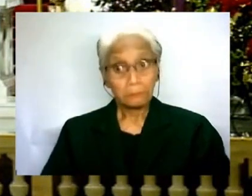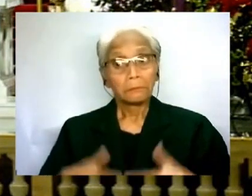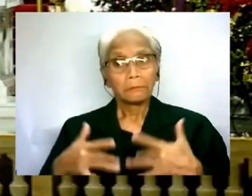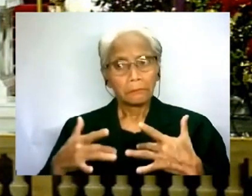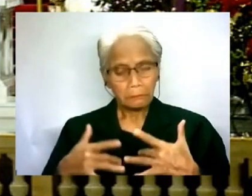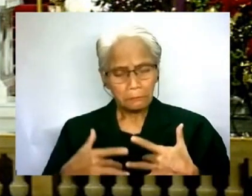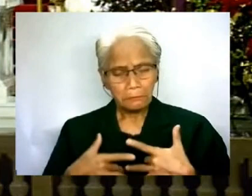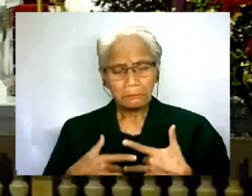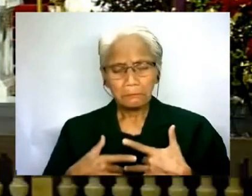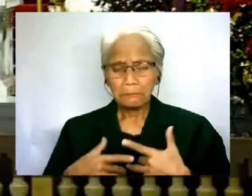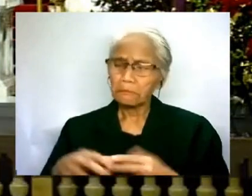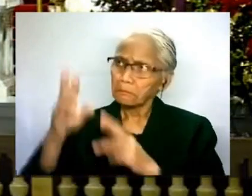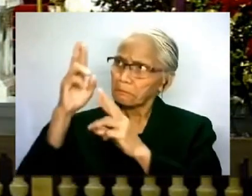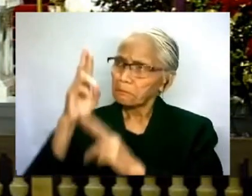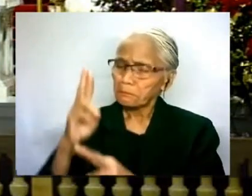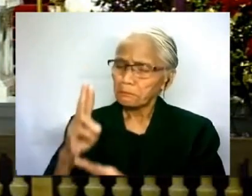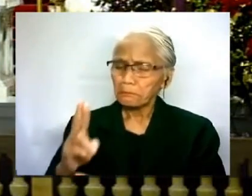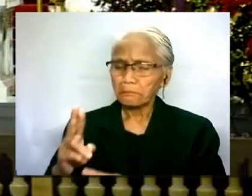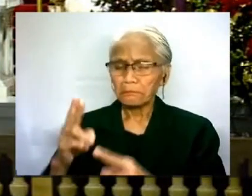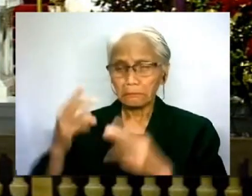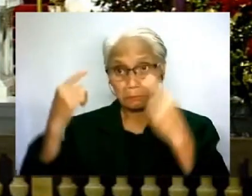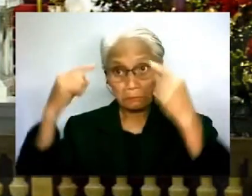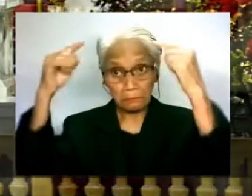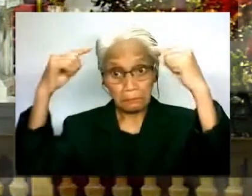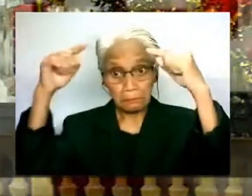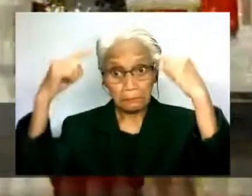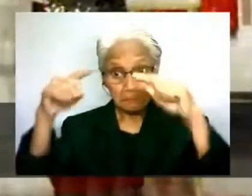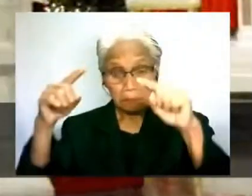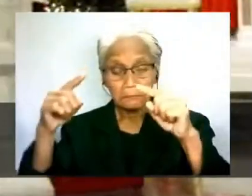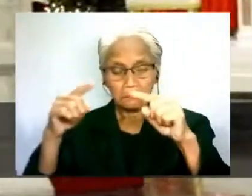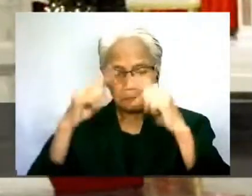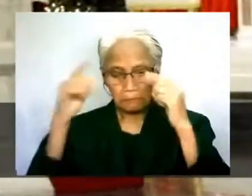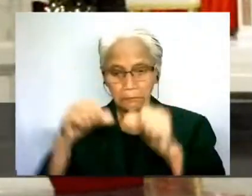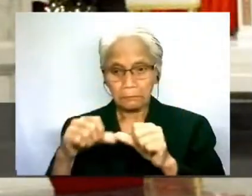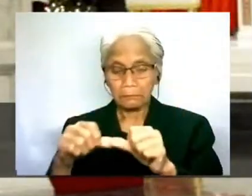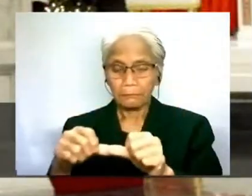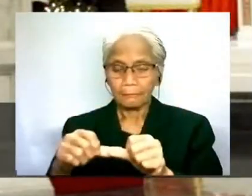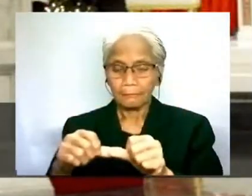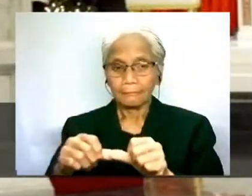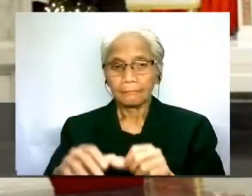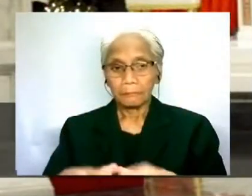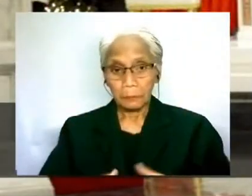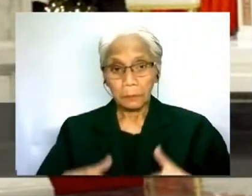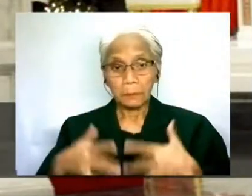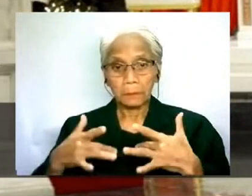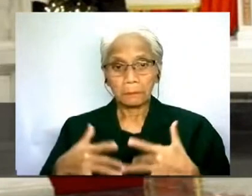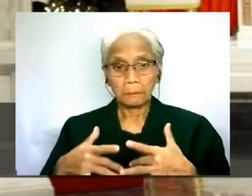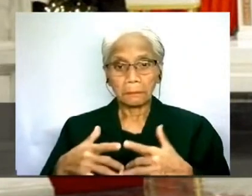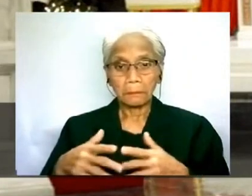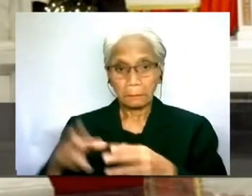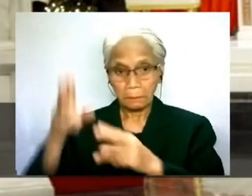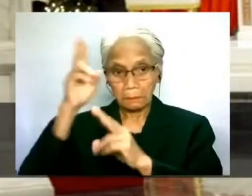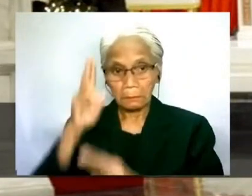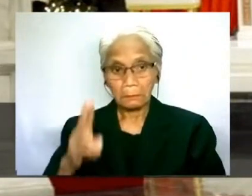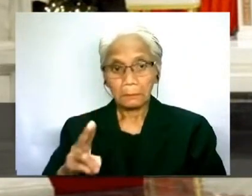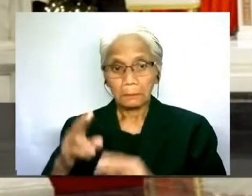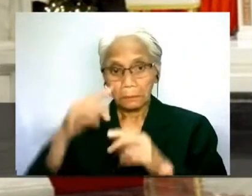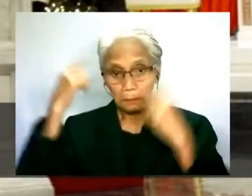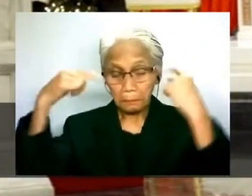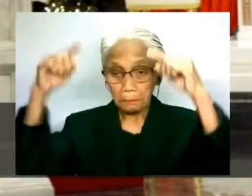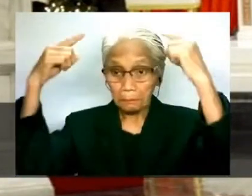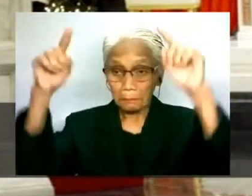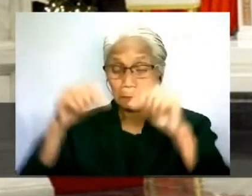sasagana kailanman. Mabubuhay siyang marangal at sasagana kailanman.